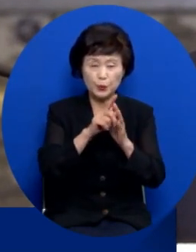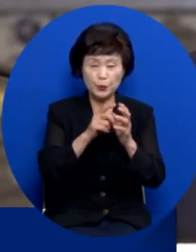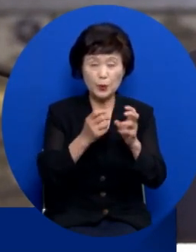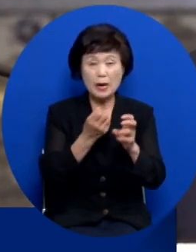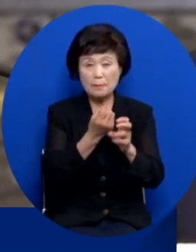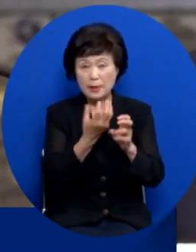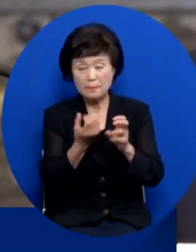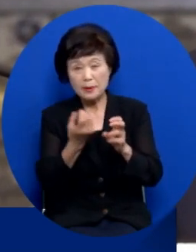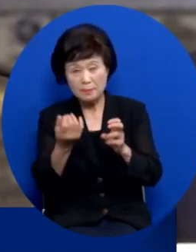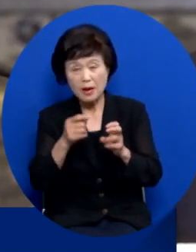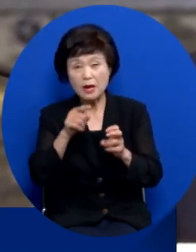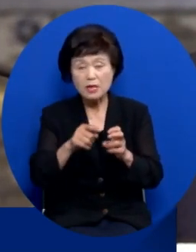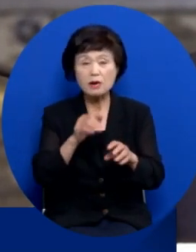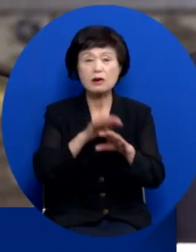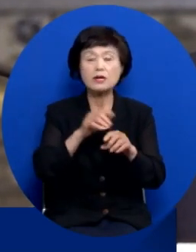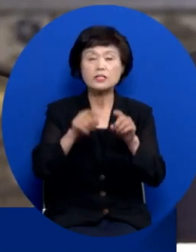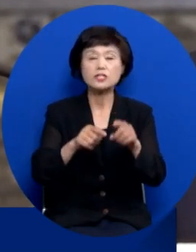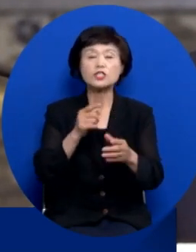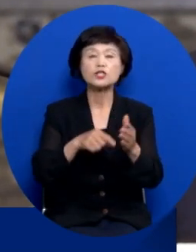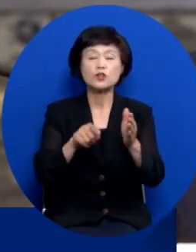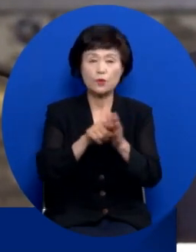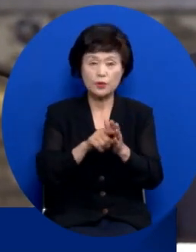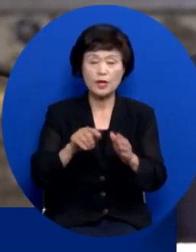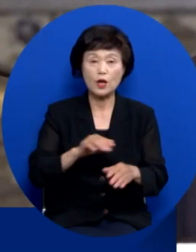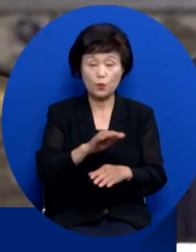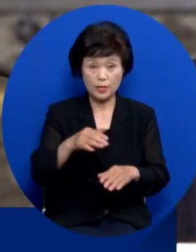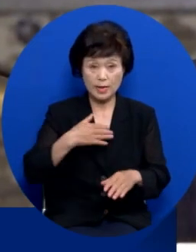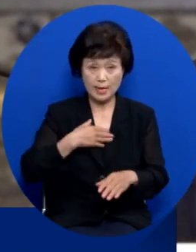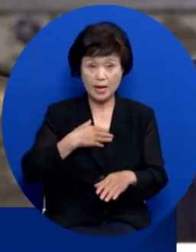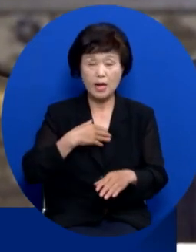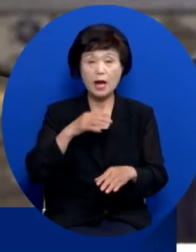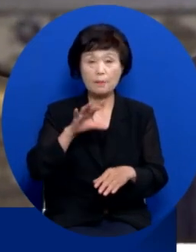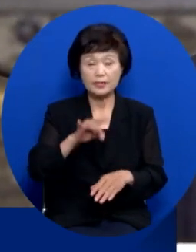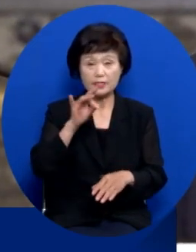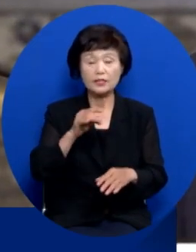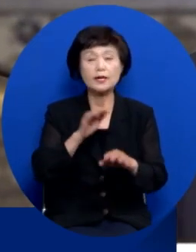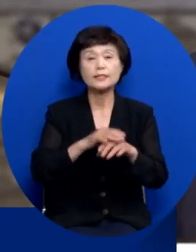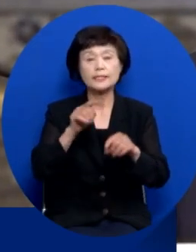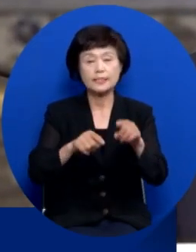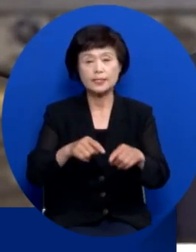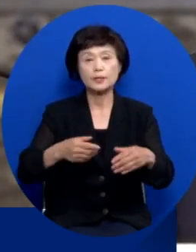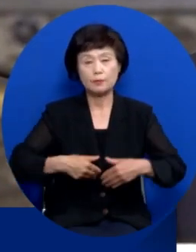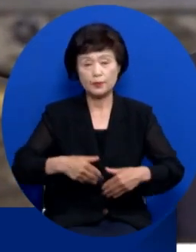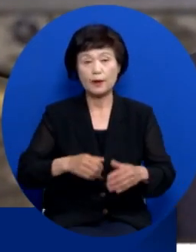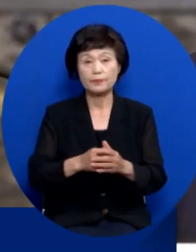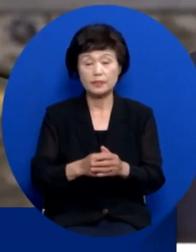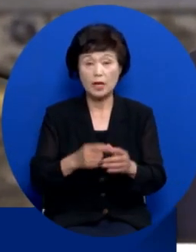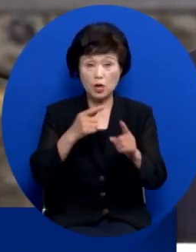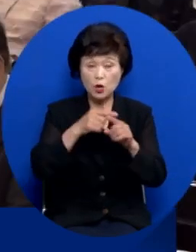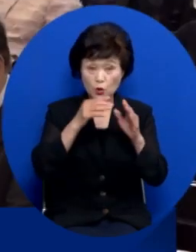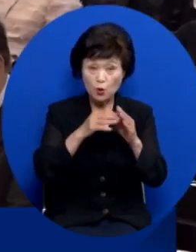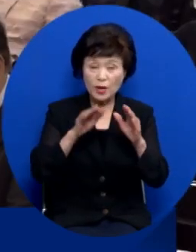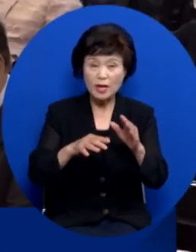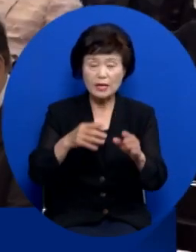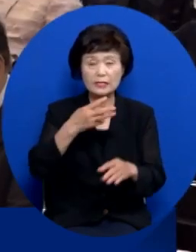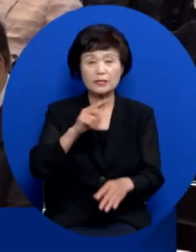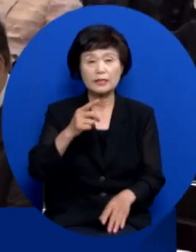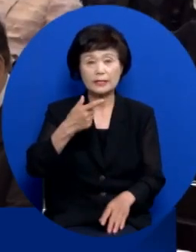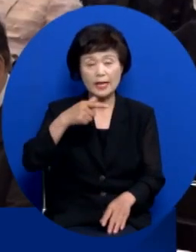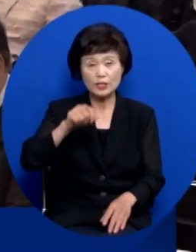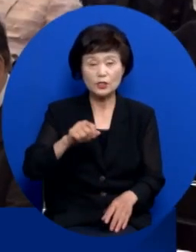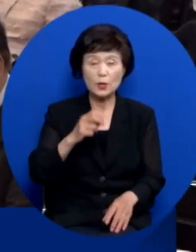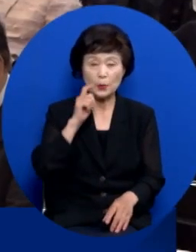나가겠습니다. 한국교회 탄소 중립 시나리오와 로드맵에 따라 교회의 탄소 배출을 최소화하고